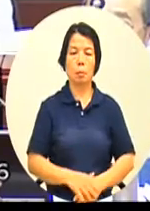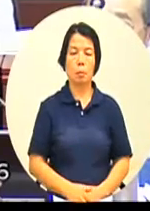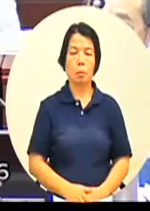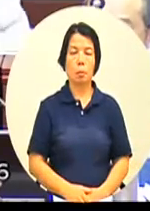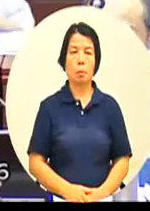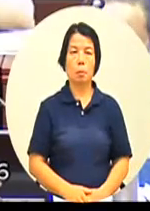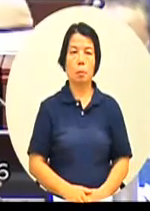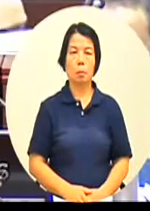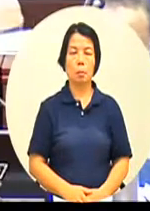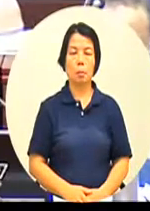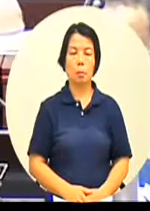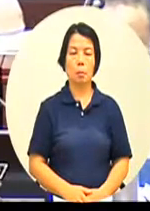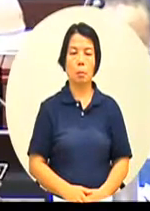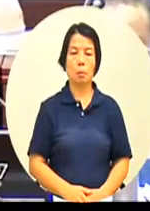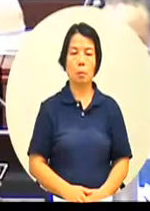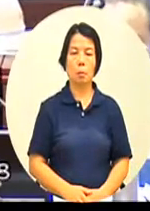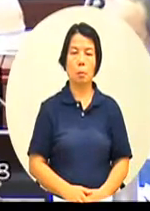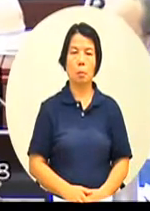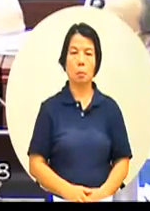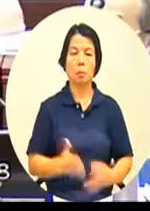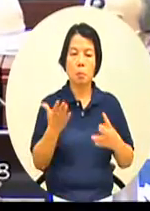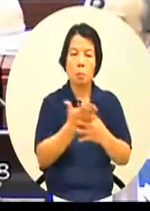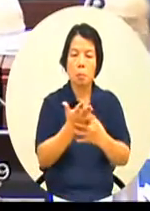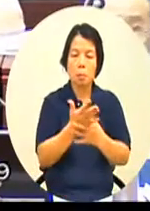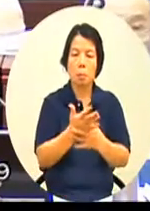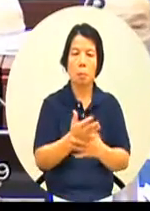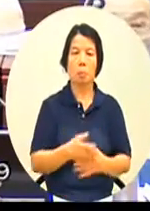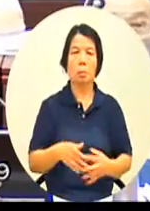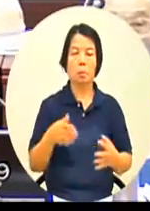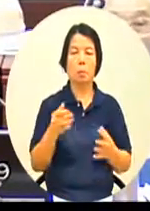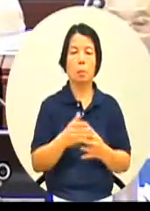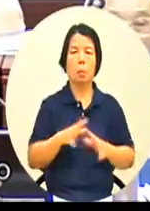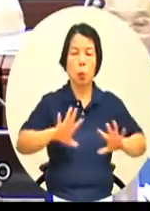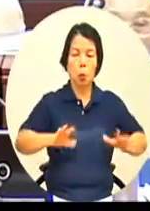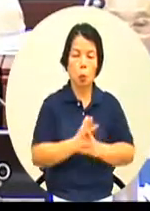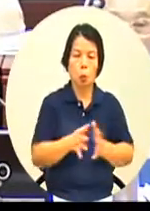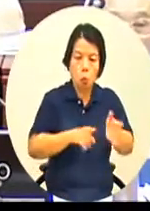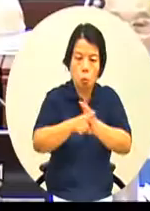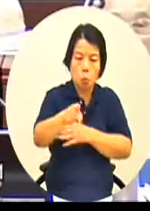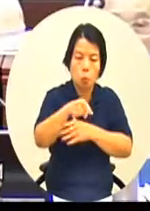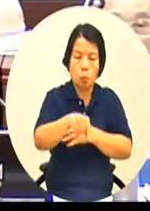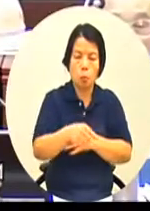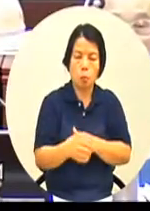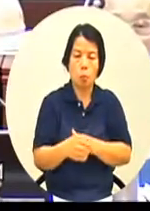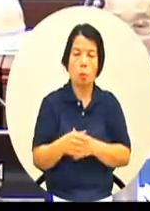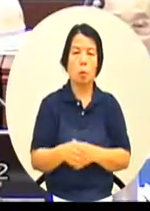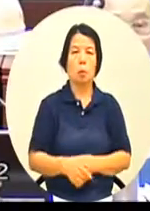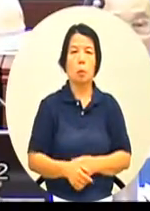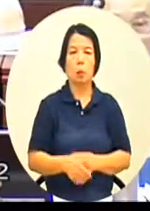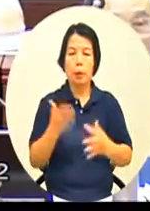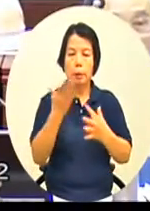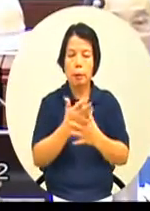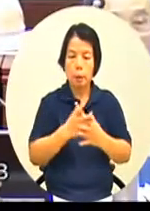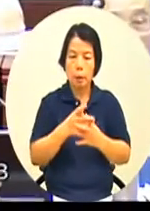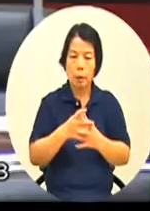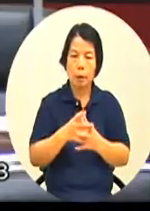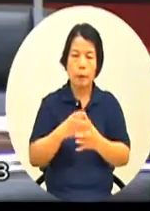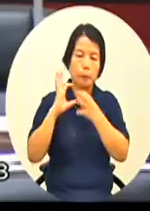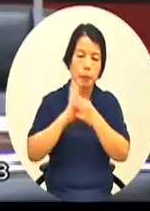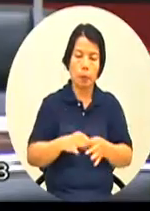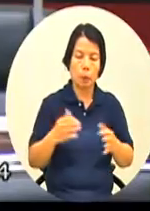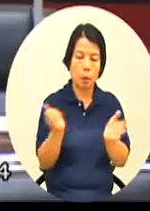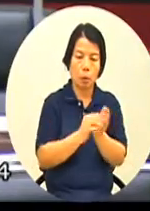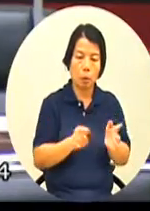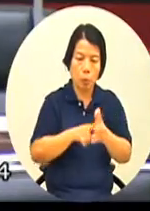民从间接民主到直接民主还有一段要学习的阶段。 好，那我来请教你一个问题啦，民